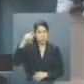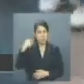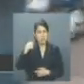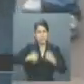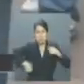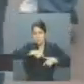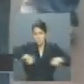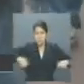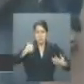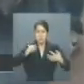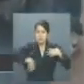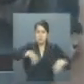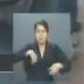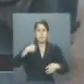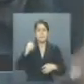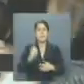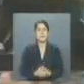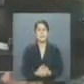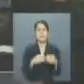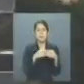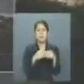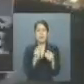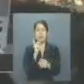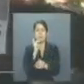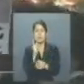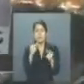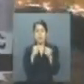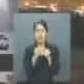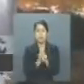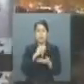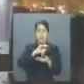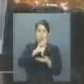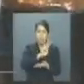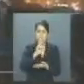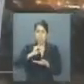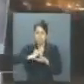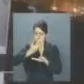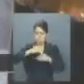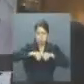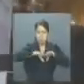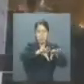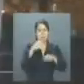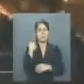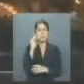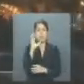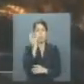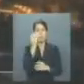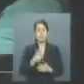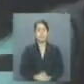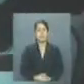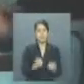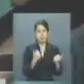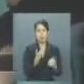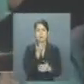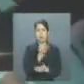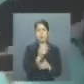ท้องถูกเผยแพร่ผ่านสังคมออนไลน์ไปทั่วโลกผู้ประท้วงเรียกร้องให้คณะทหารที่ปกครองอียิปต์ลาออกและคืนอำนาจให้กับประชา